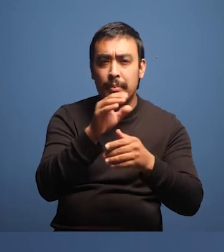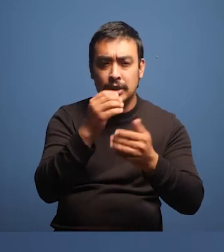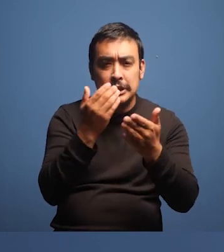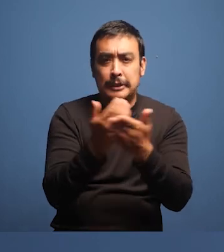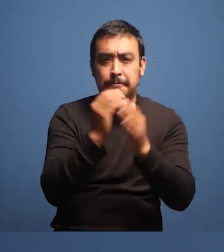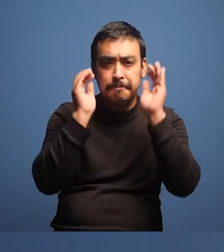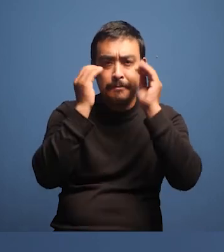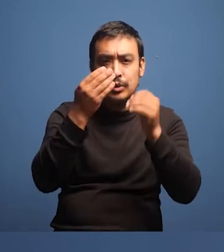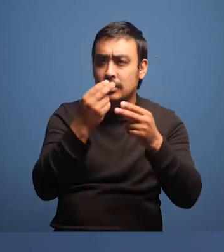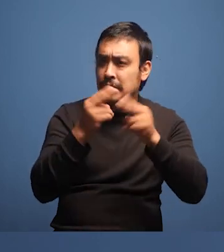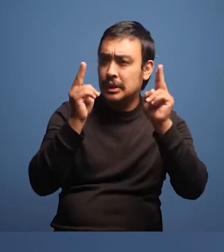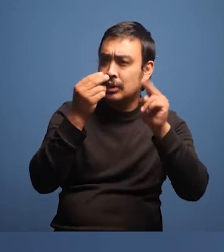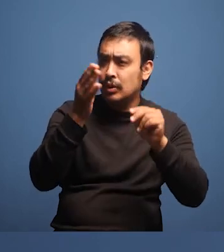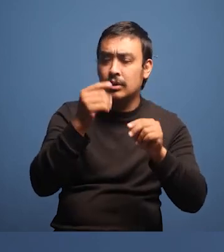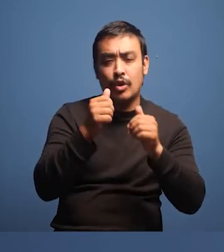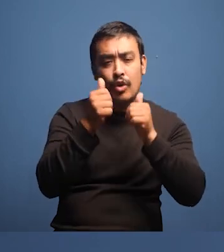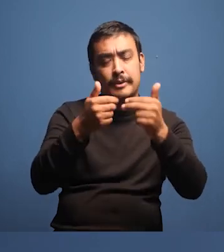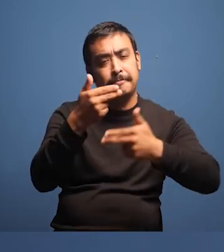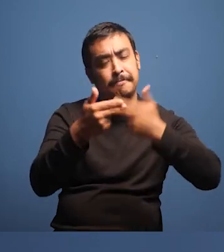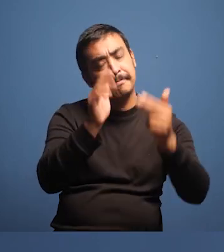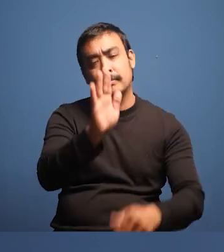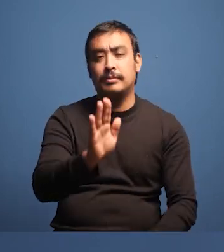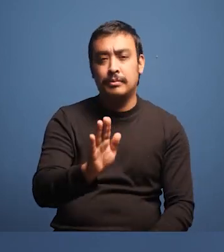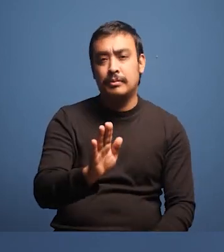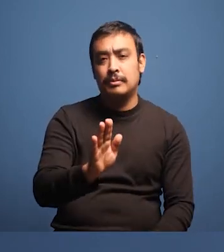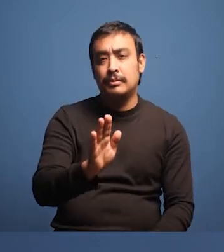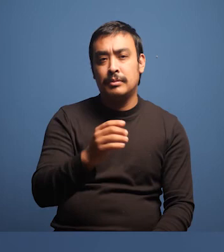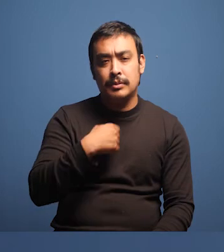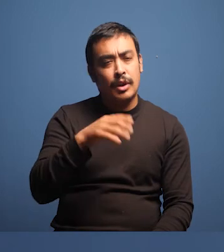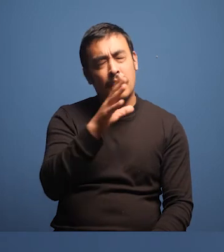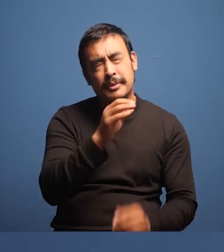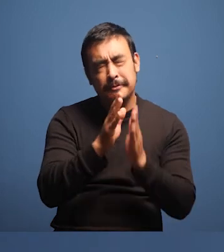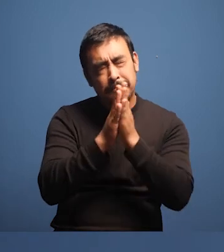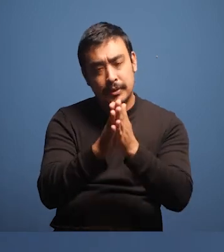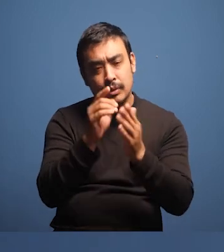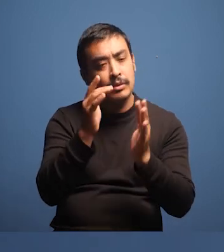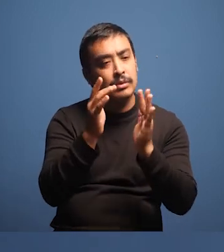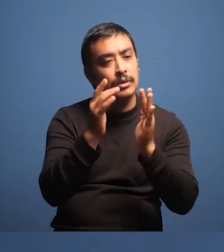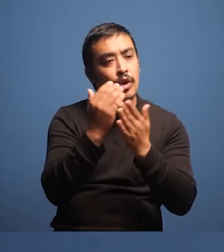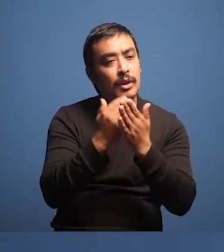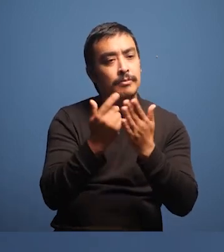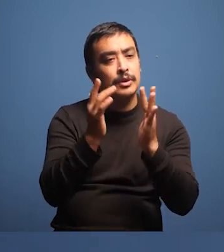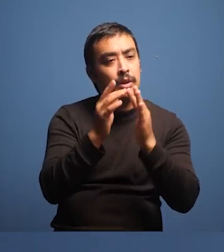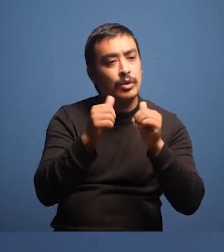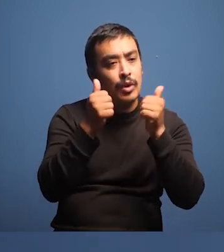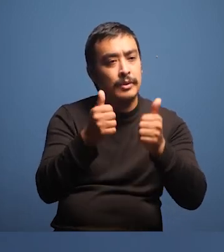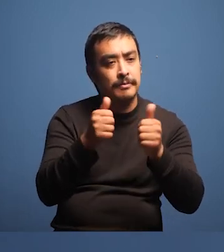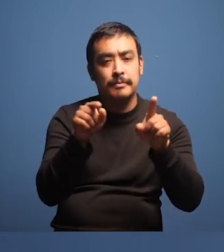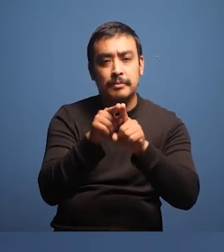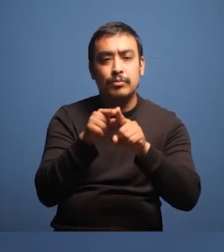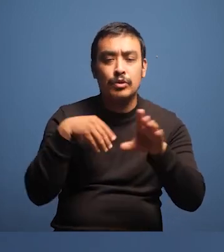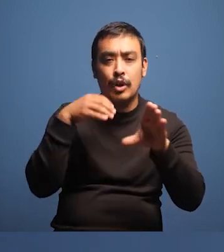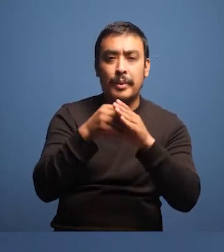हुँदैन, फ्री हुँदैन, तबसम्म यो क्याम्पेन चलिरहन्छ नि त। सो आई अर्ज अल अफ यु टु बी पार्ट अफ इट होइन। यसको लागि भने क्याम्पेनमा ह्यासट्याग युज गर्नुपर्ने त्यस्तो